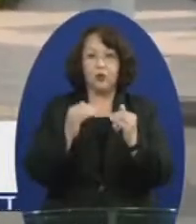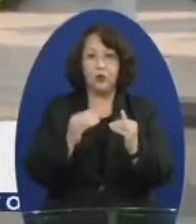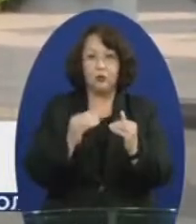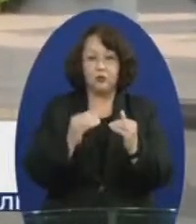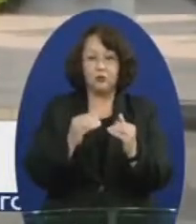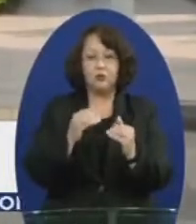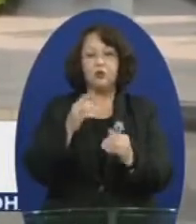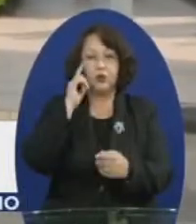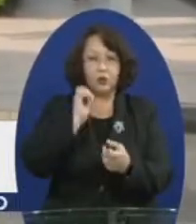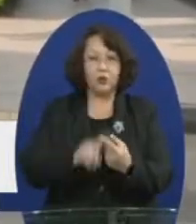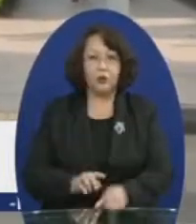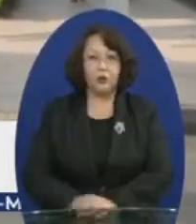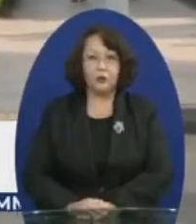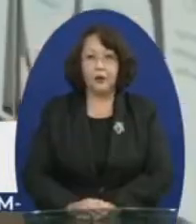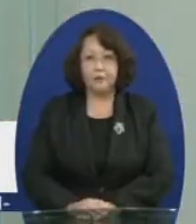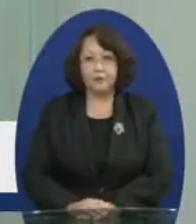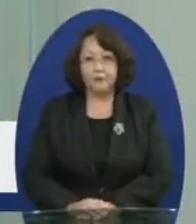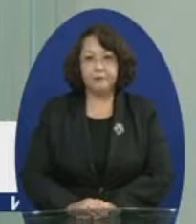юм.